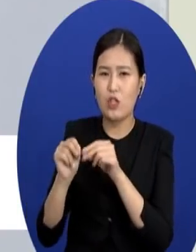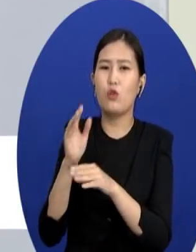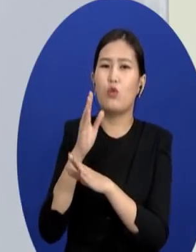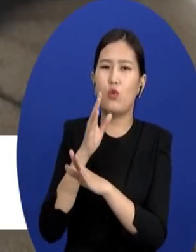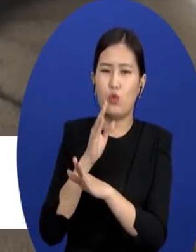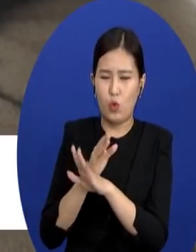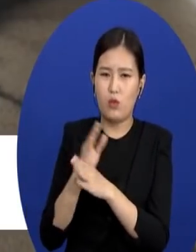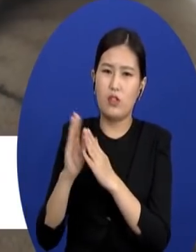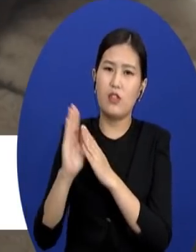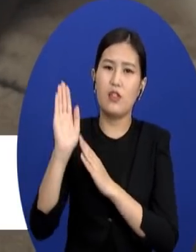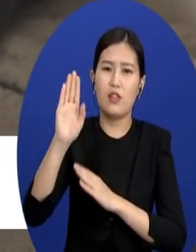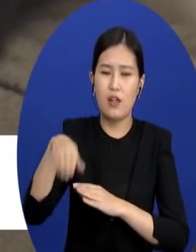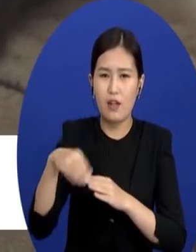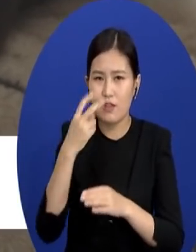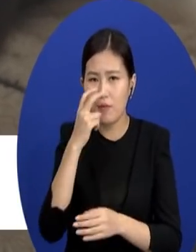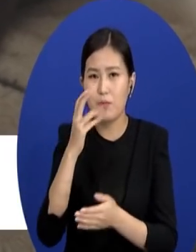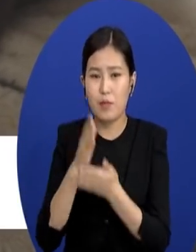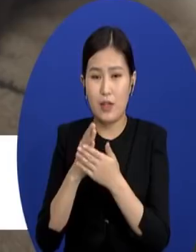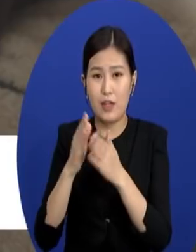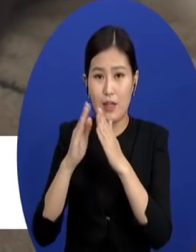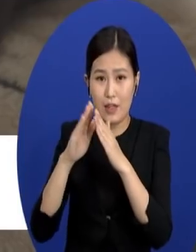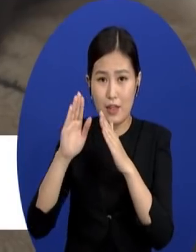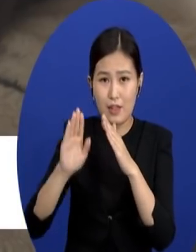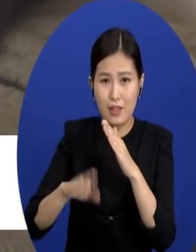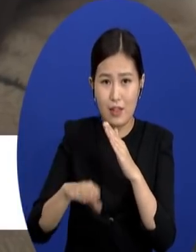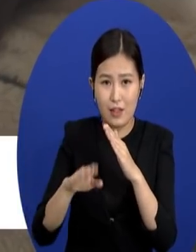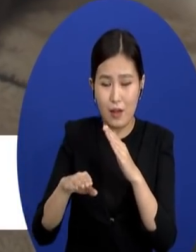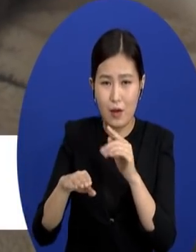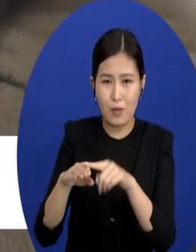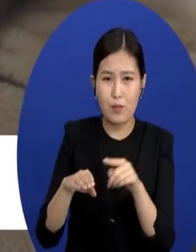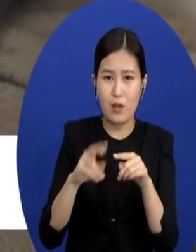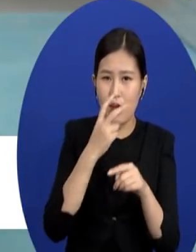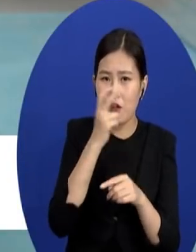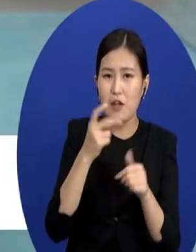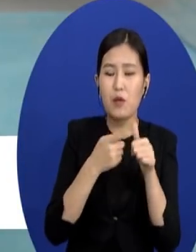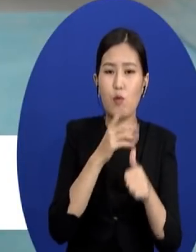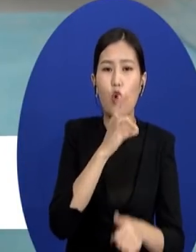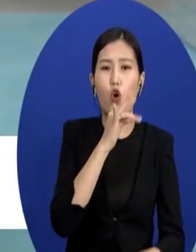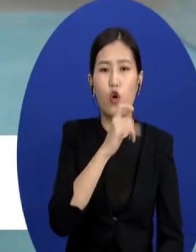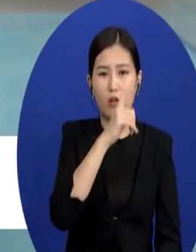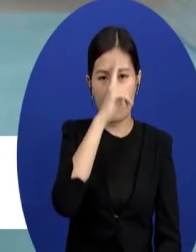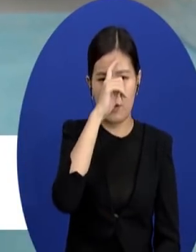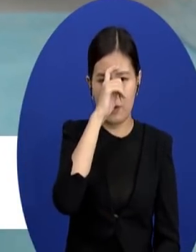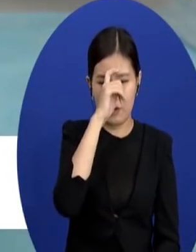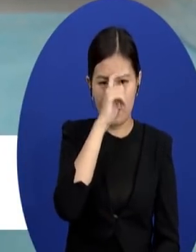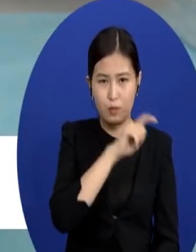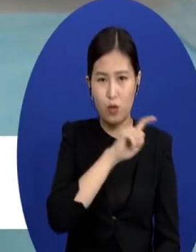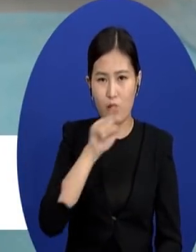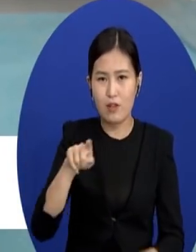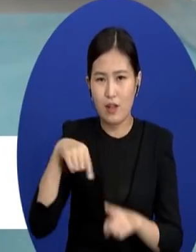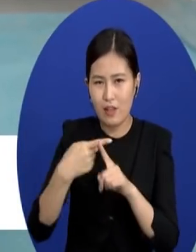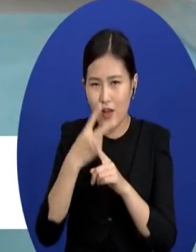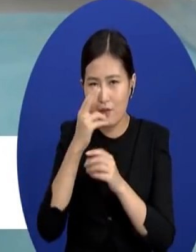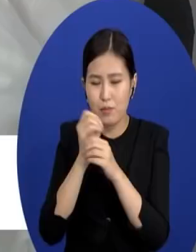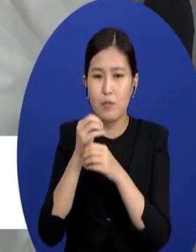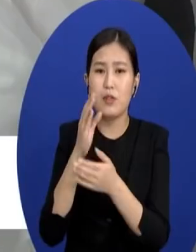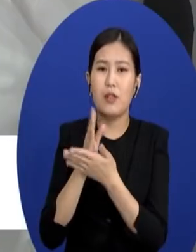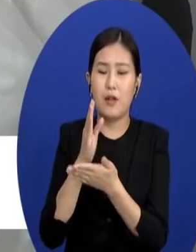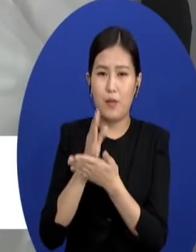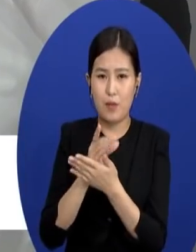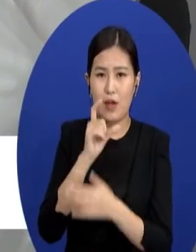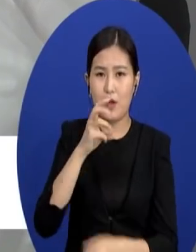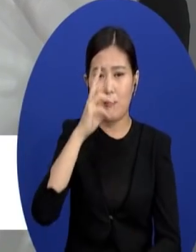руу шилжжээ. Гэрийн тусгаарлалтад шилжсэн иргэдээ өрхийн хяналтанд байлгаж дахин шинжилгээ авч байгаа гэрүүл мэндийн яамнаас мэдээлсэн юм а.